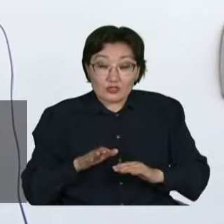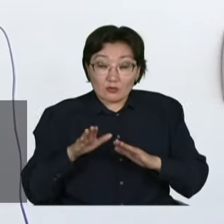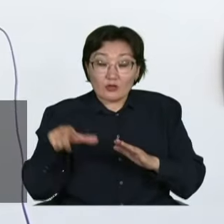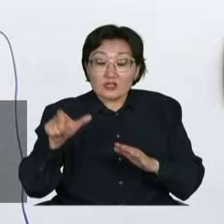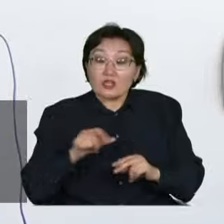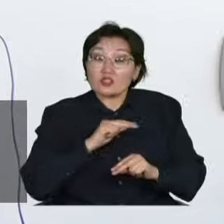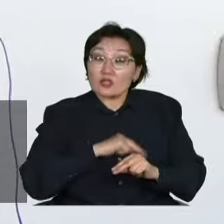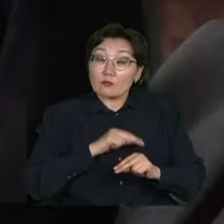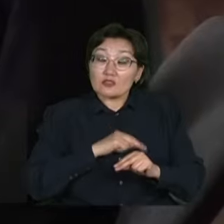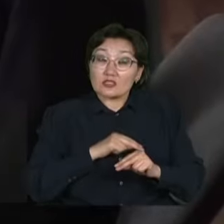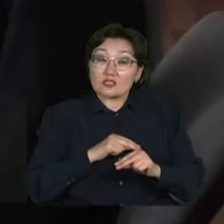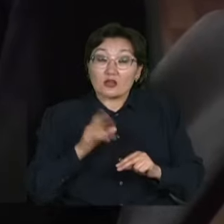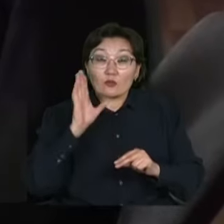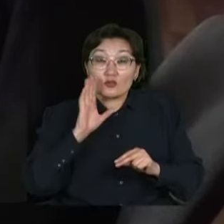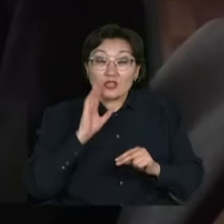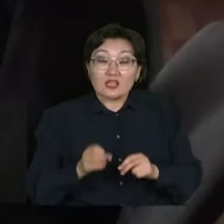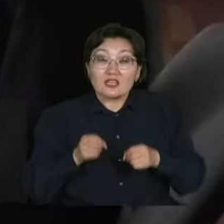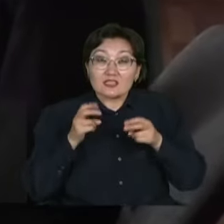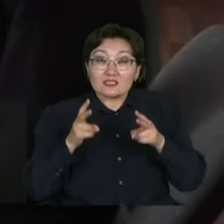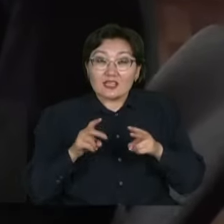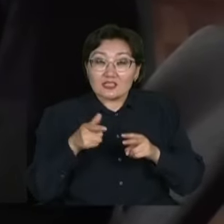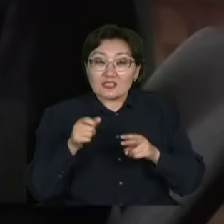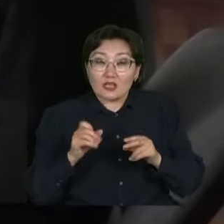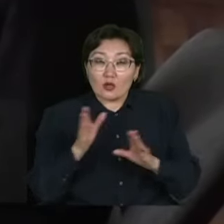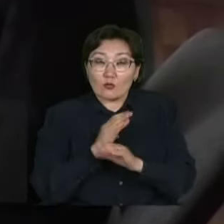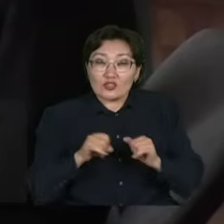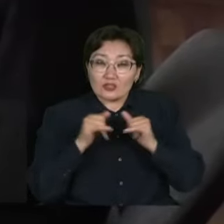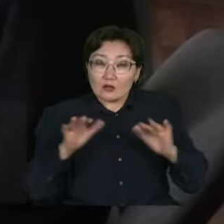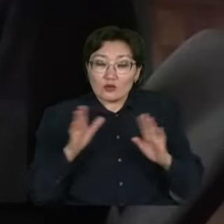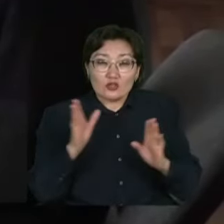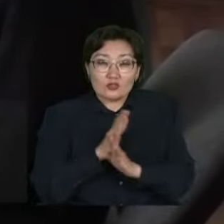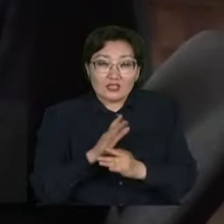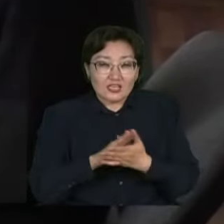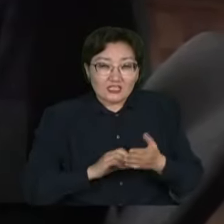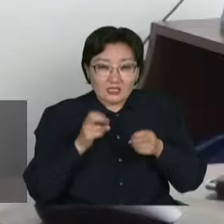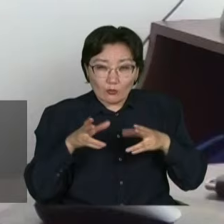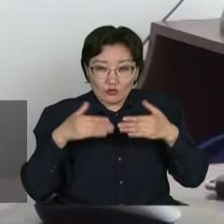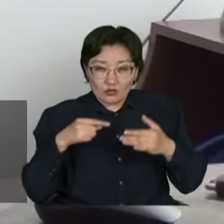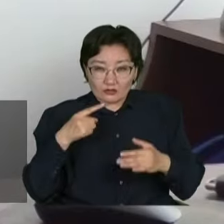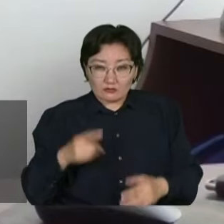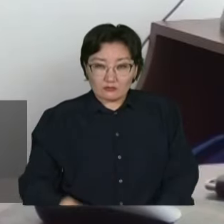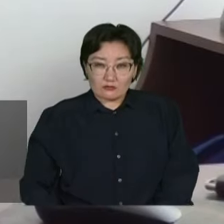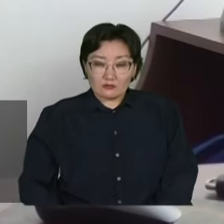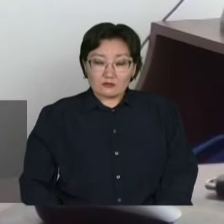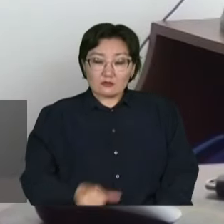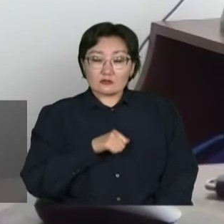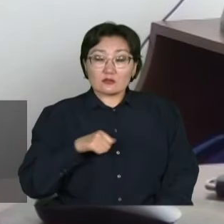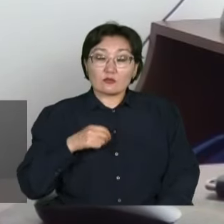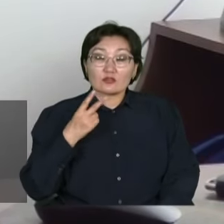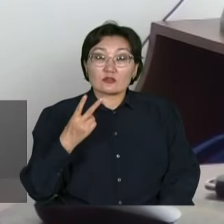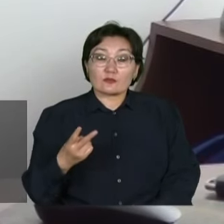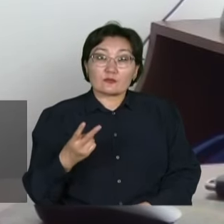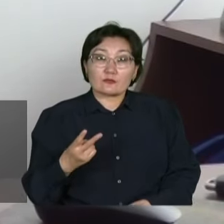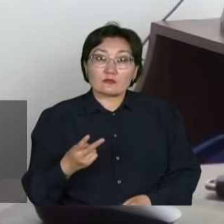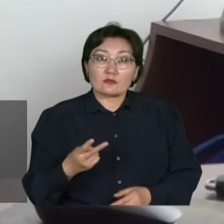тіршілік нәрі зиянды заттарды ауаға таратпайды. Экологияға еш зиян келіп жатқан жоқ дейді. Өздеріңіз көрген шығарсыздар, анда порттар